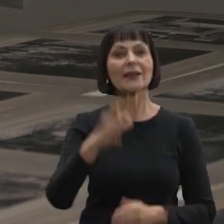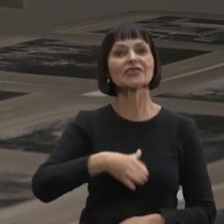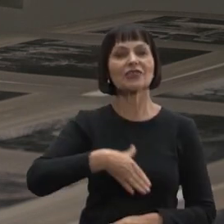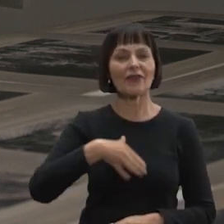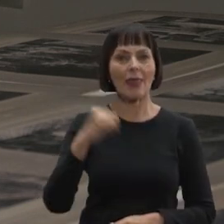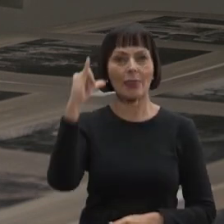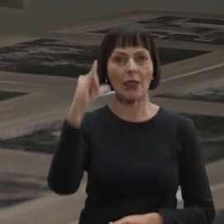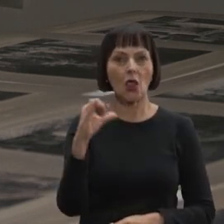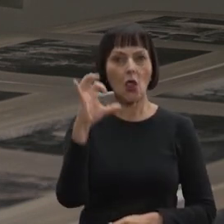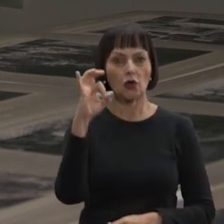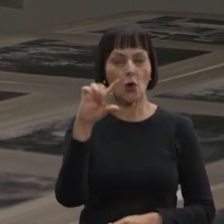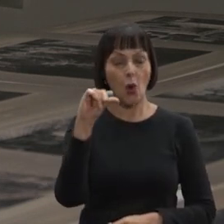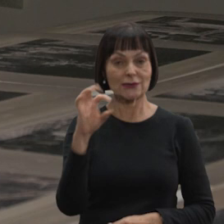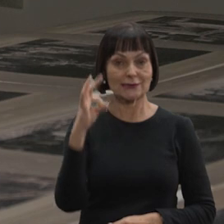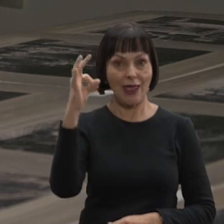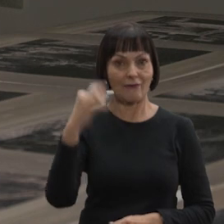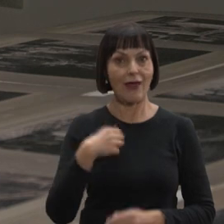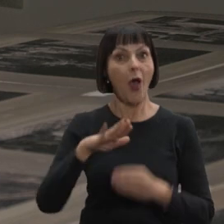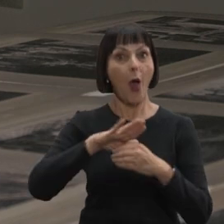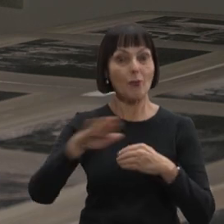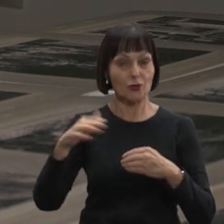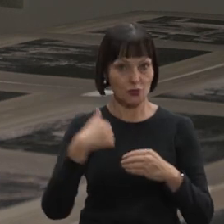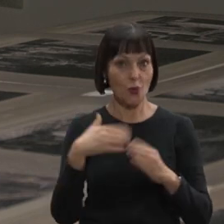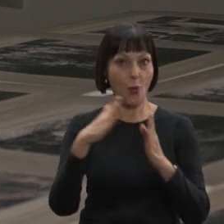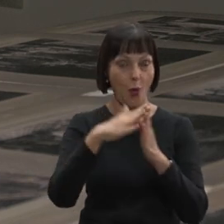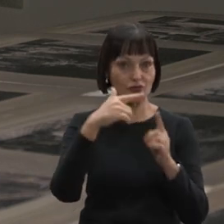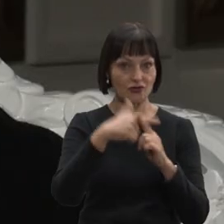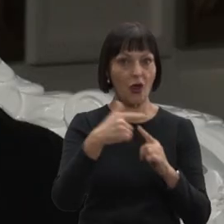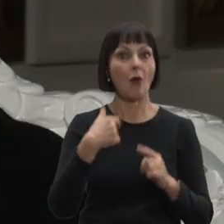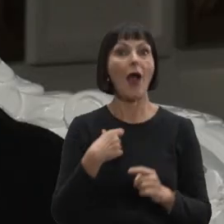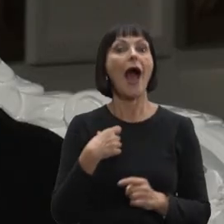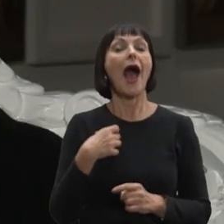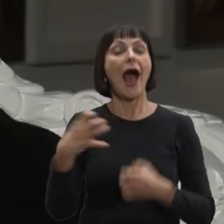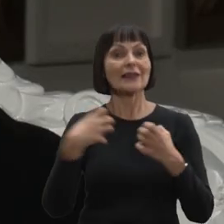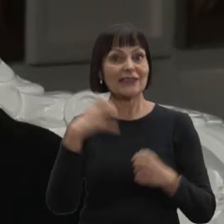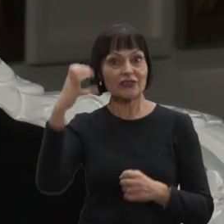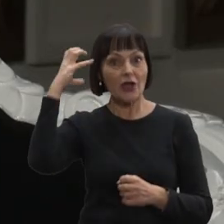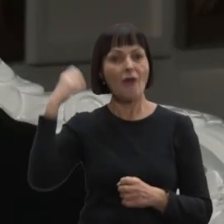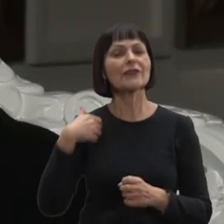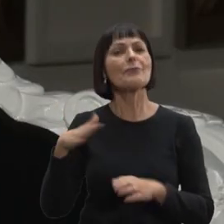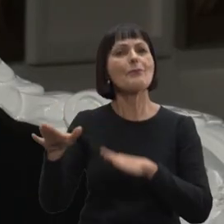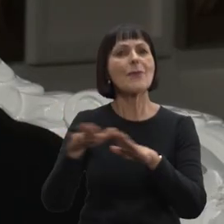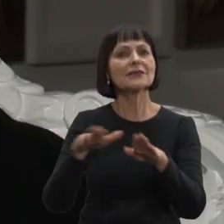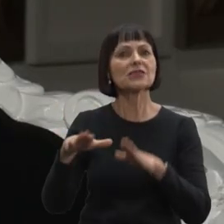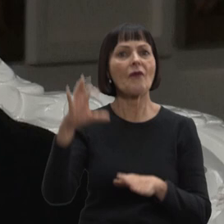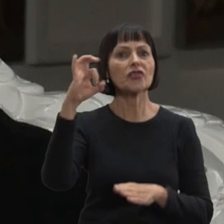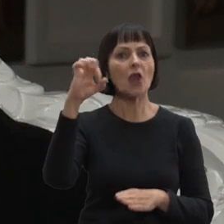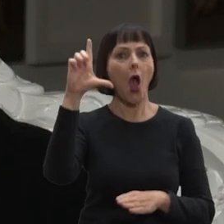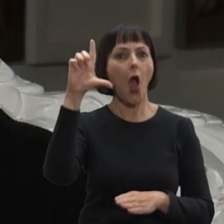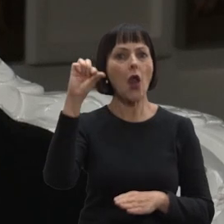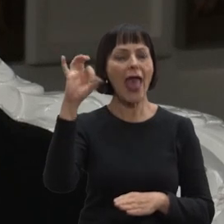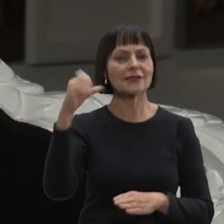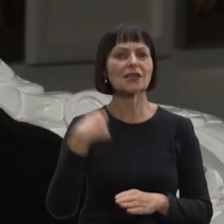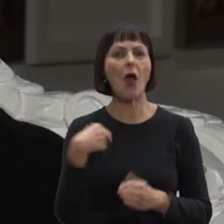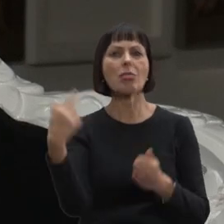świętego Józefa. Poza kościołem w Podhorcach Czechowicz do nieodległej miejscowości Olesko wykonał